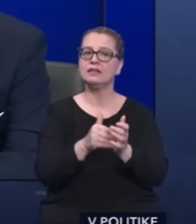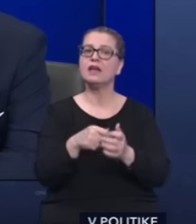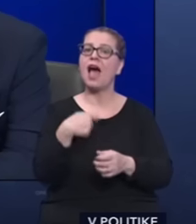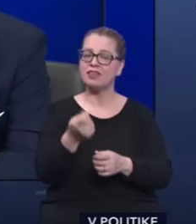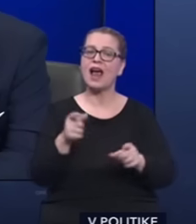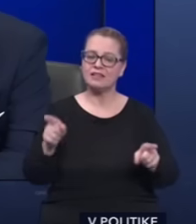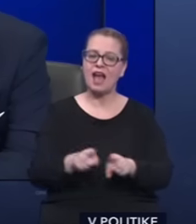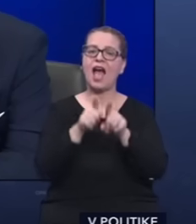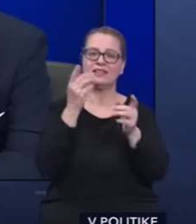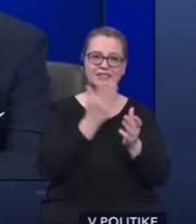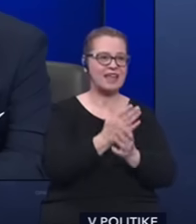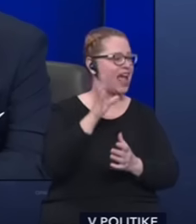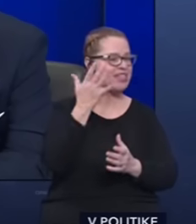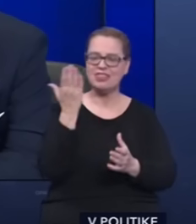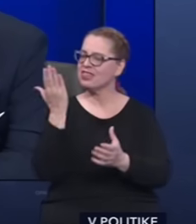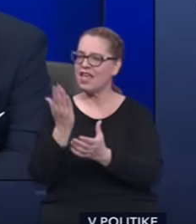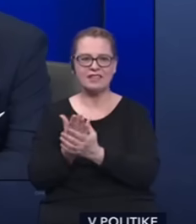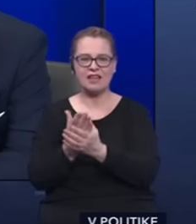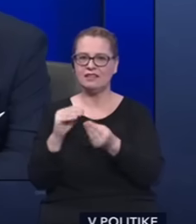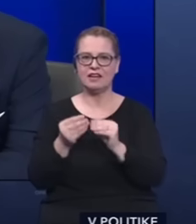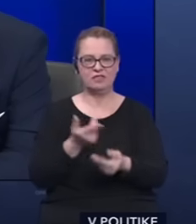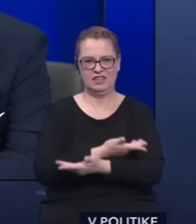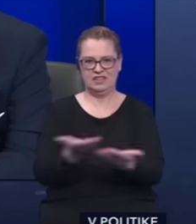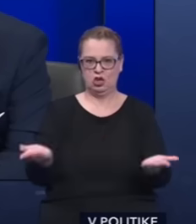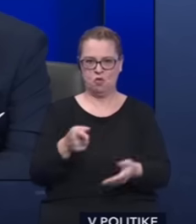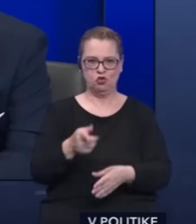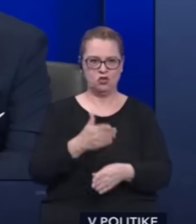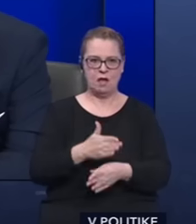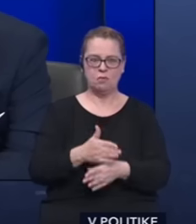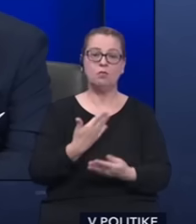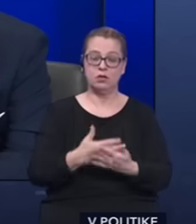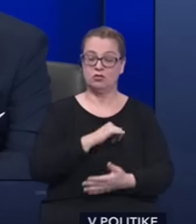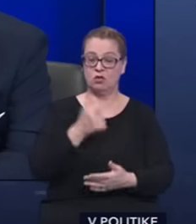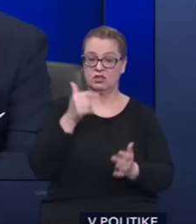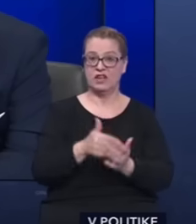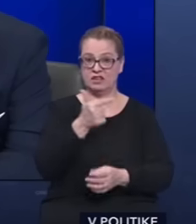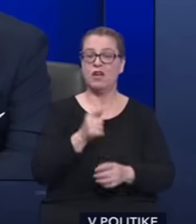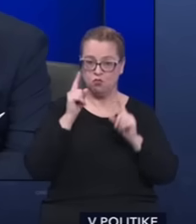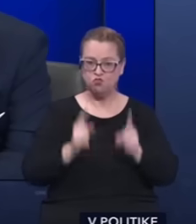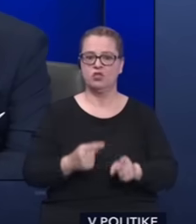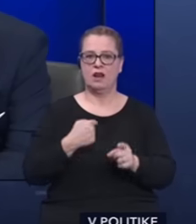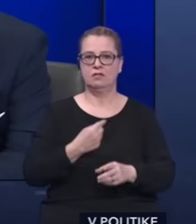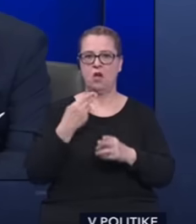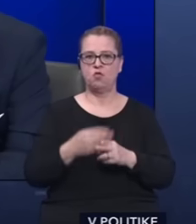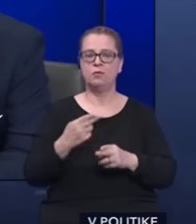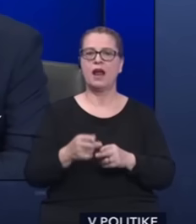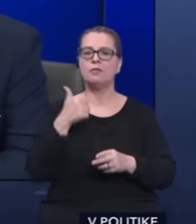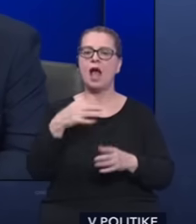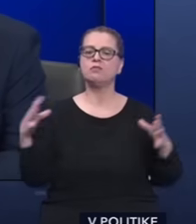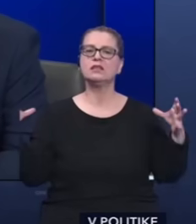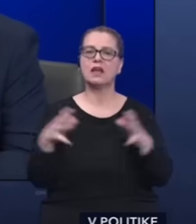aj zdaniteľné, aj nezdaniteľné veci. Takže to nikomu nepomohlo. A preto v 2020 sme to museli upraviť, aby sa zjednotilo